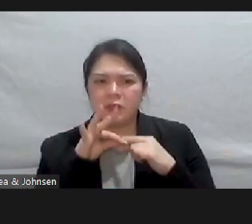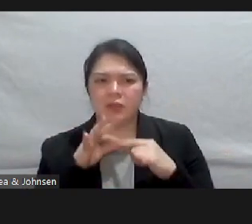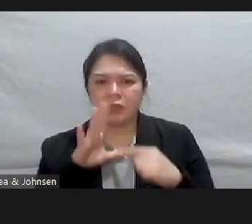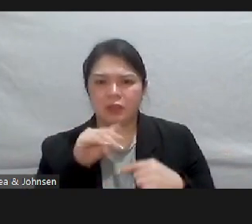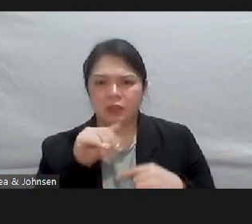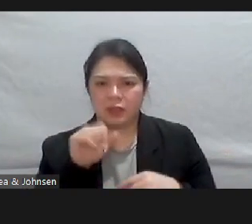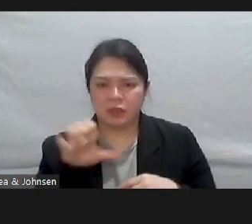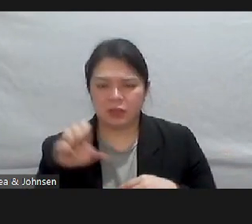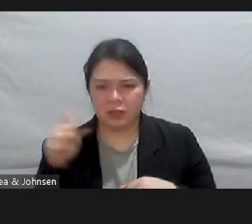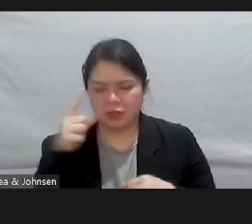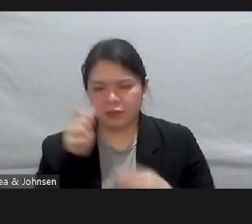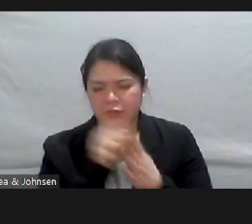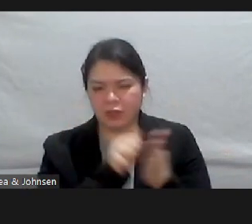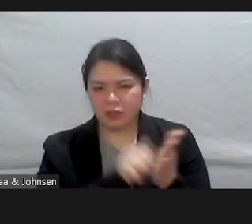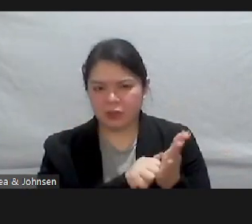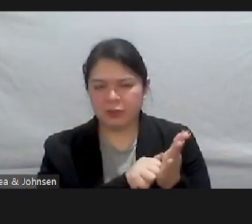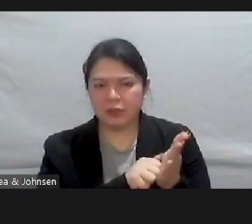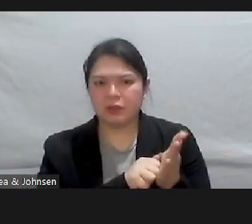akademiko,